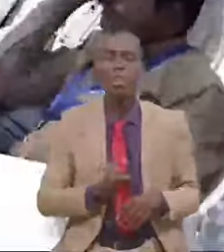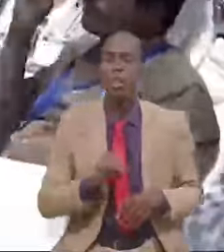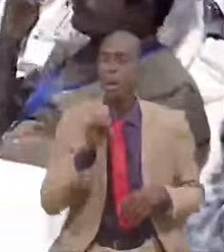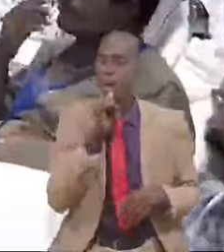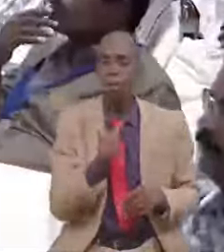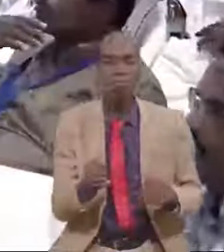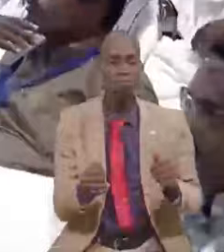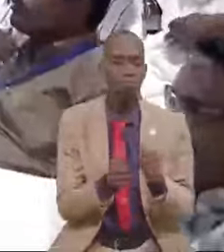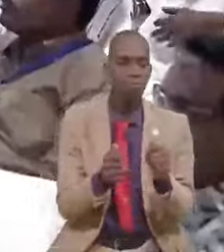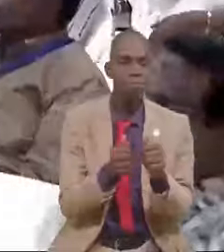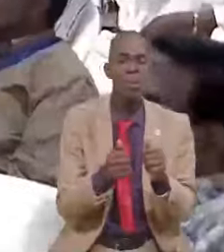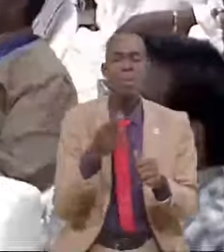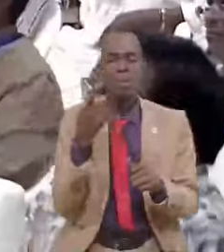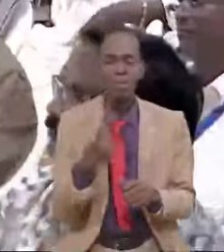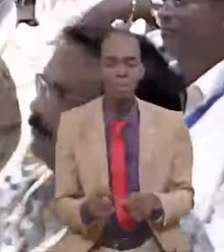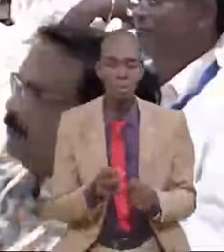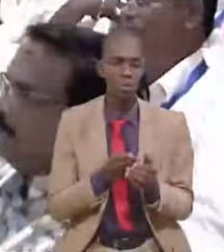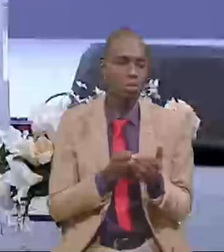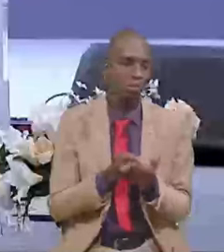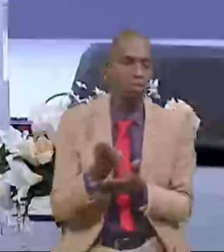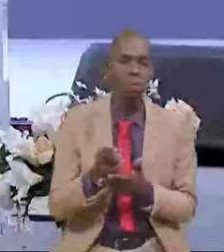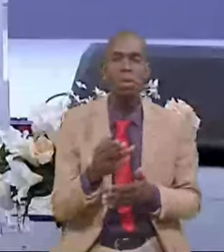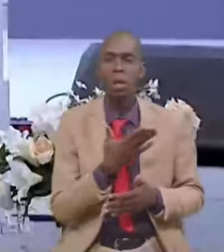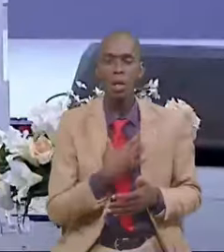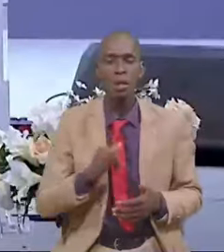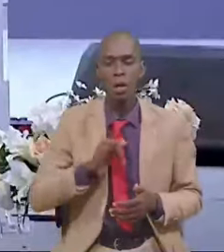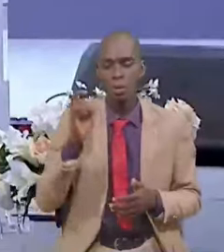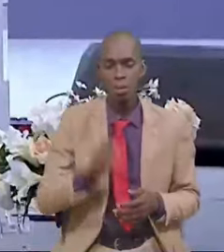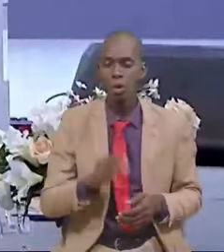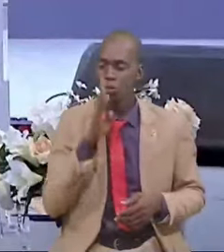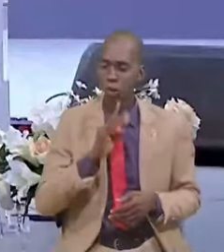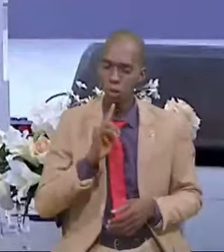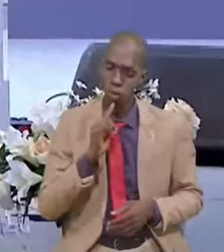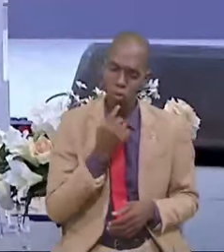Je poursuis la vérité, la diligence.